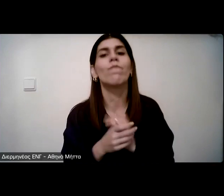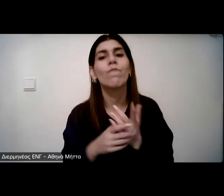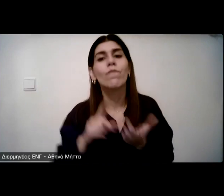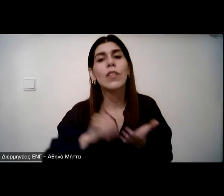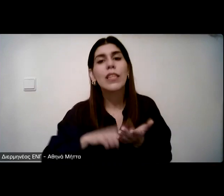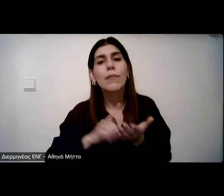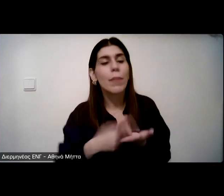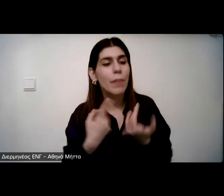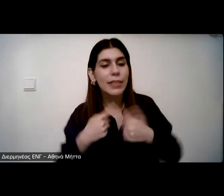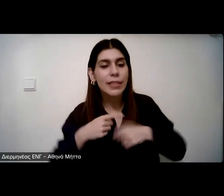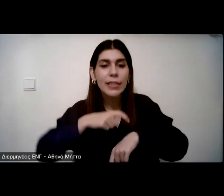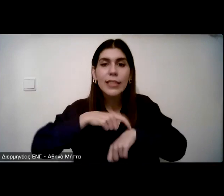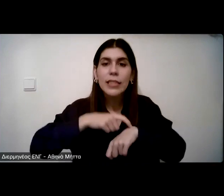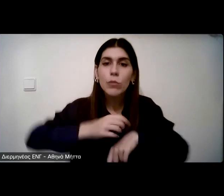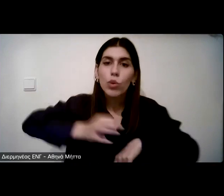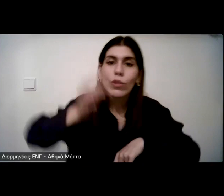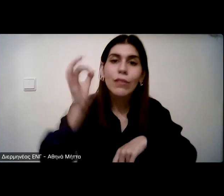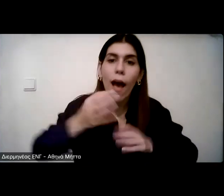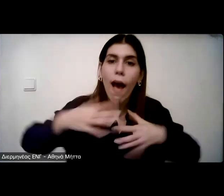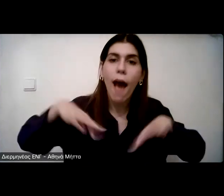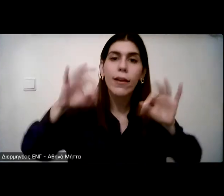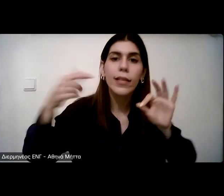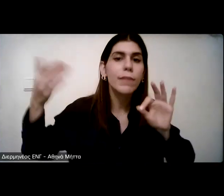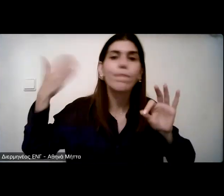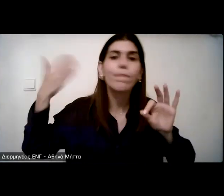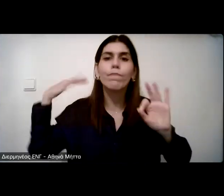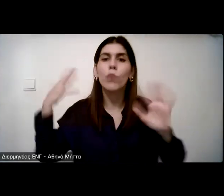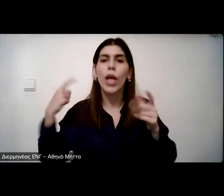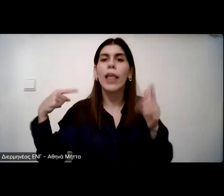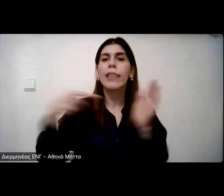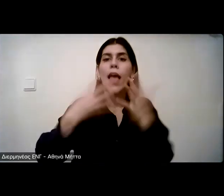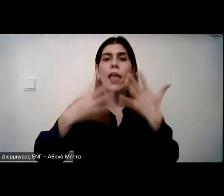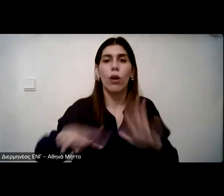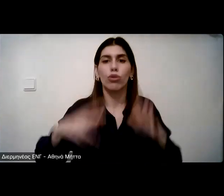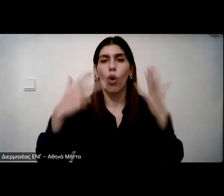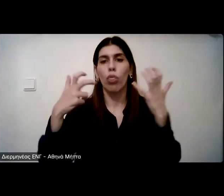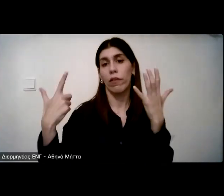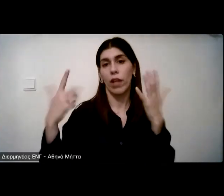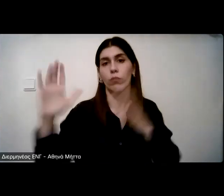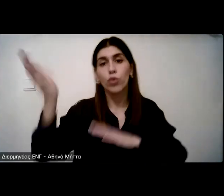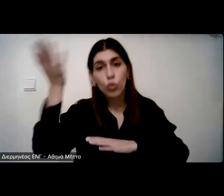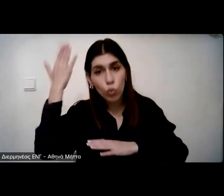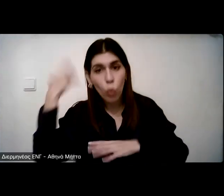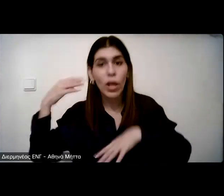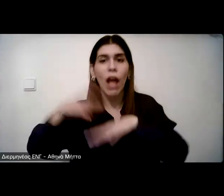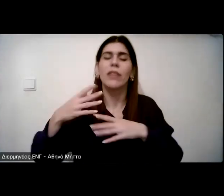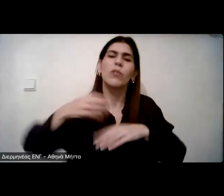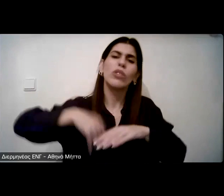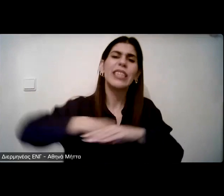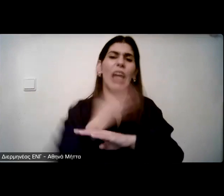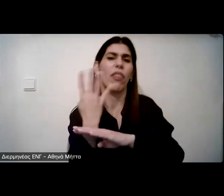φεμινιστικού γλωσσικού σχεδιασμού το έτος 1987, όταν οι εκπρόσωποι του Καναδά και των Σκανδιναβικών